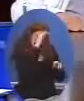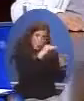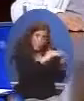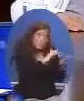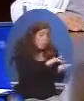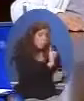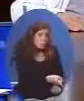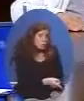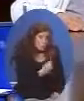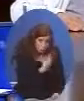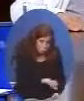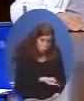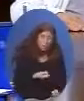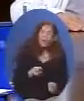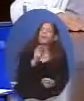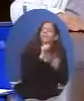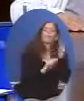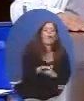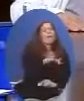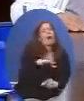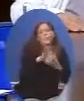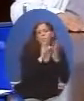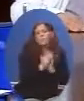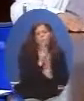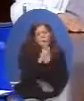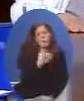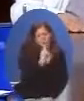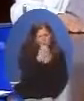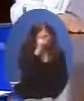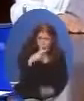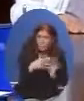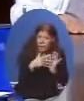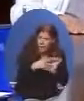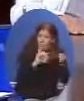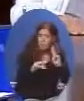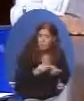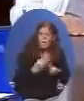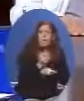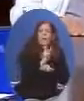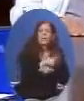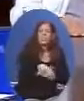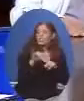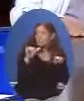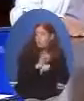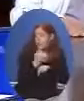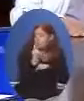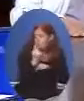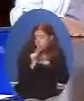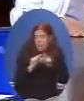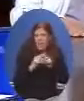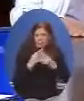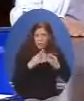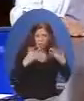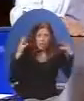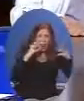ואני לא מדבר על אחד, אני מדבר על מערכת שלמה, ואנחנו יודעים את זה ממחקרים בעולם, שברגע שיש לחץ גדול מאוד עקב טעות מסוג אחד,